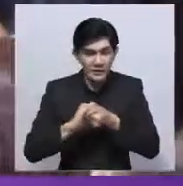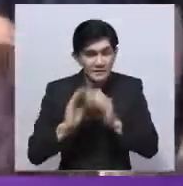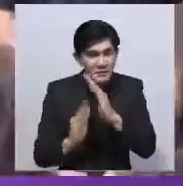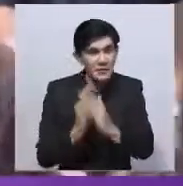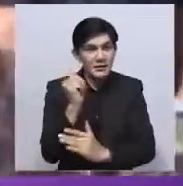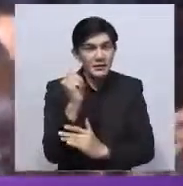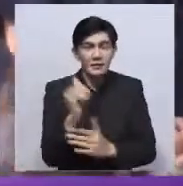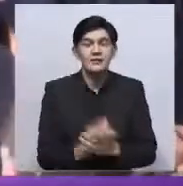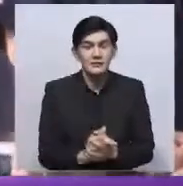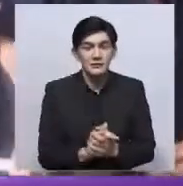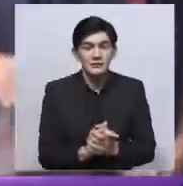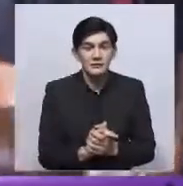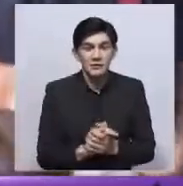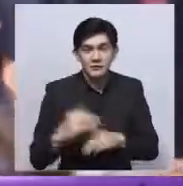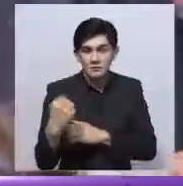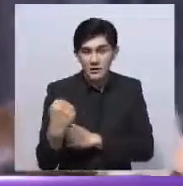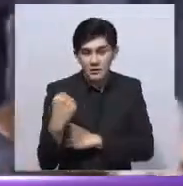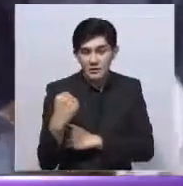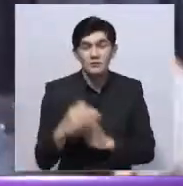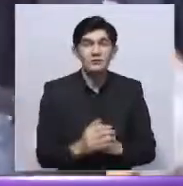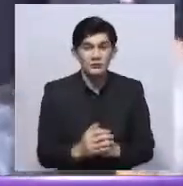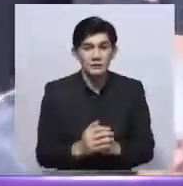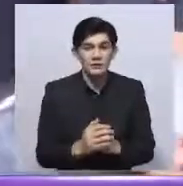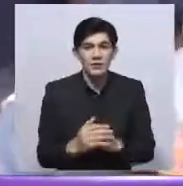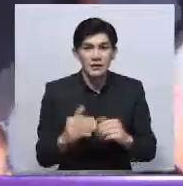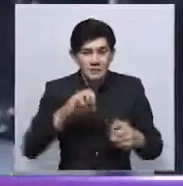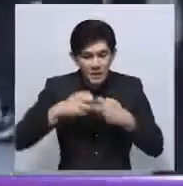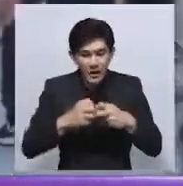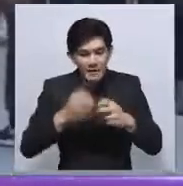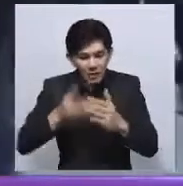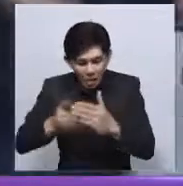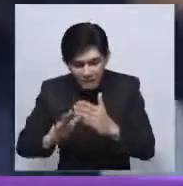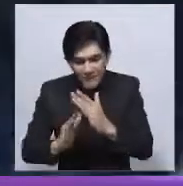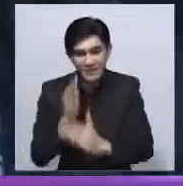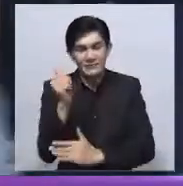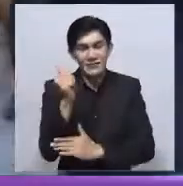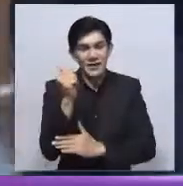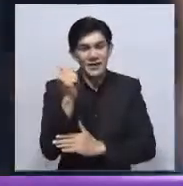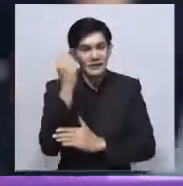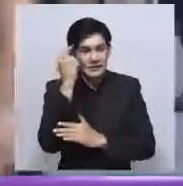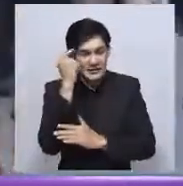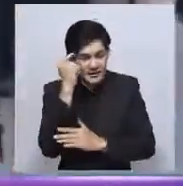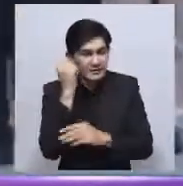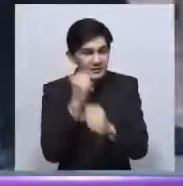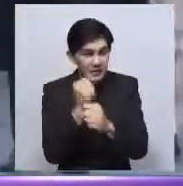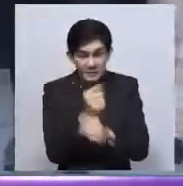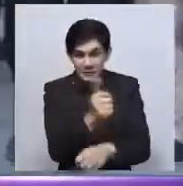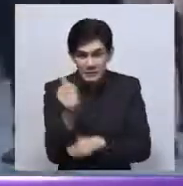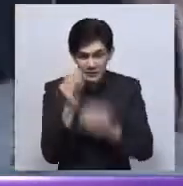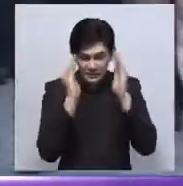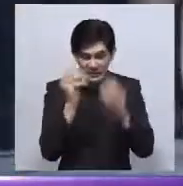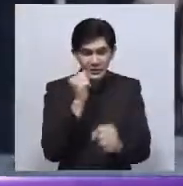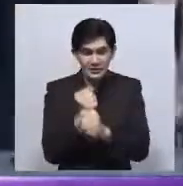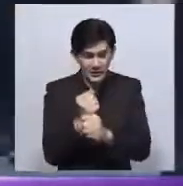กันยังมั่นคงพร้อมฝ่าฟันยังคงมีศรัทธาไม่หวั่นไหวทำใจให้เ